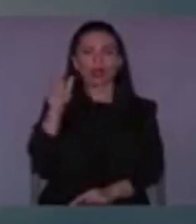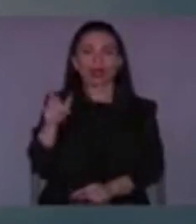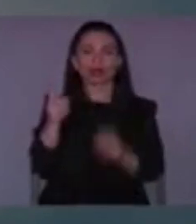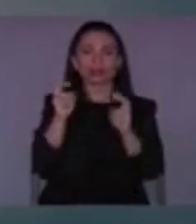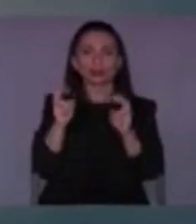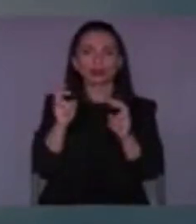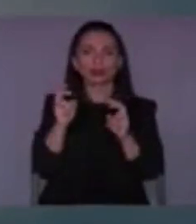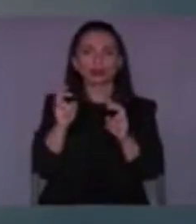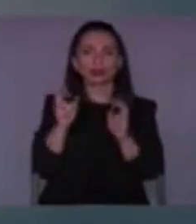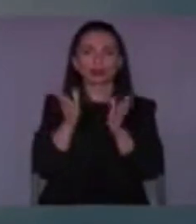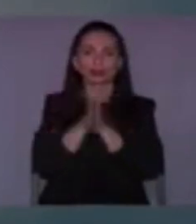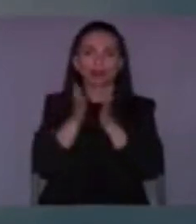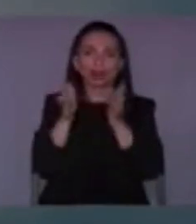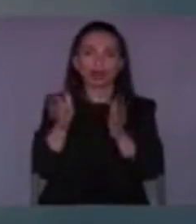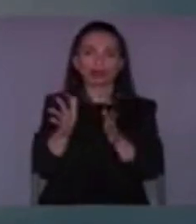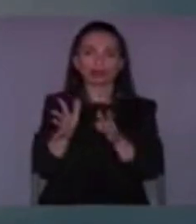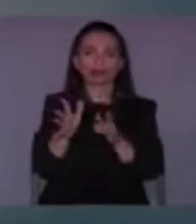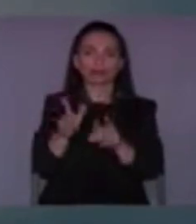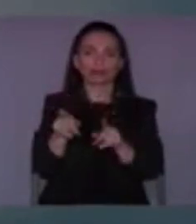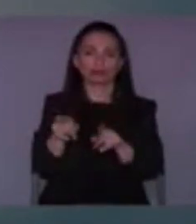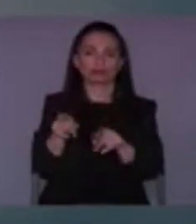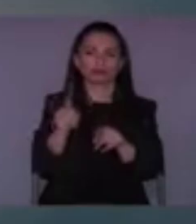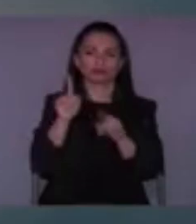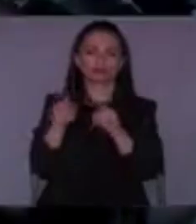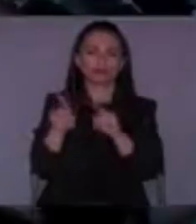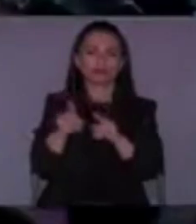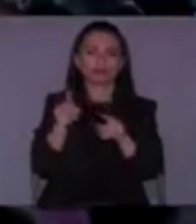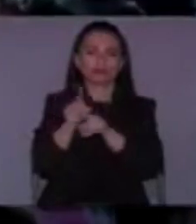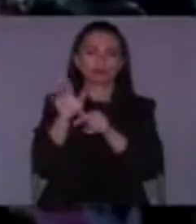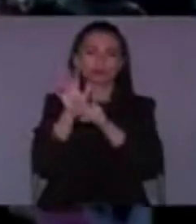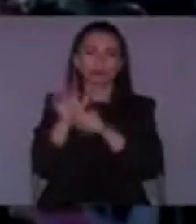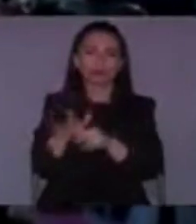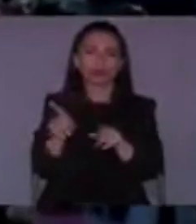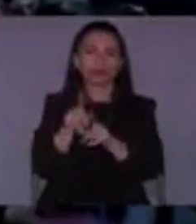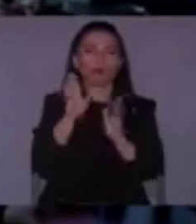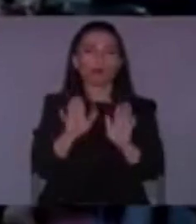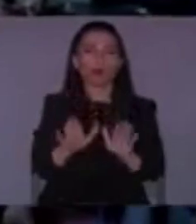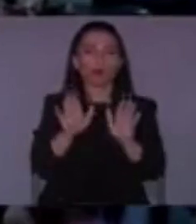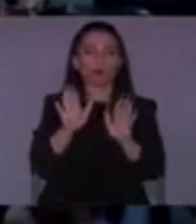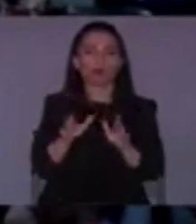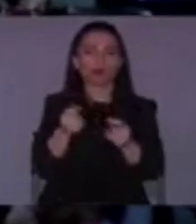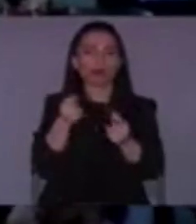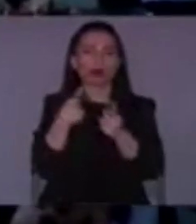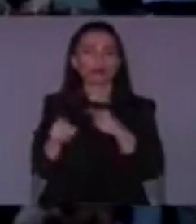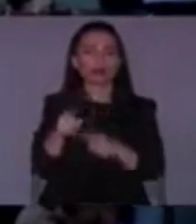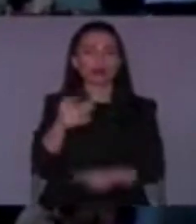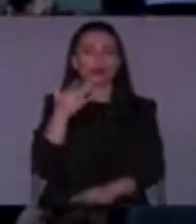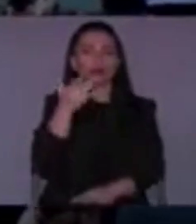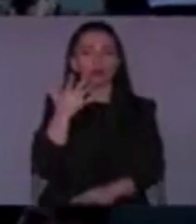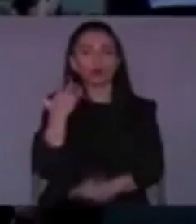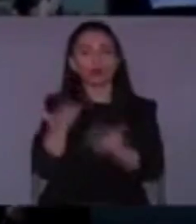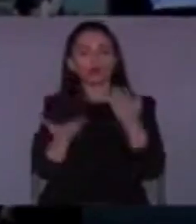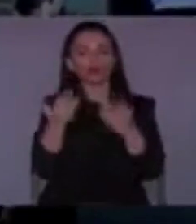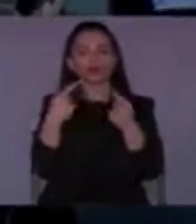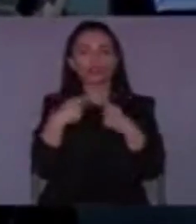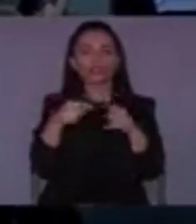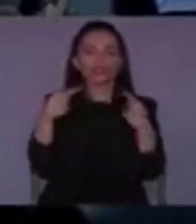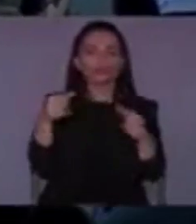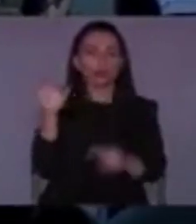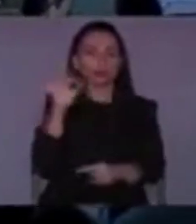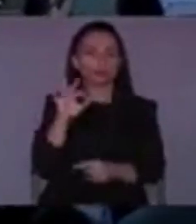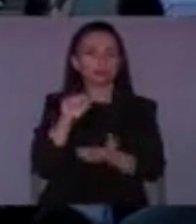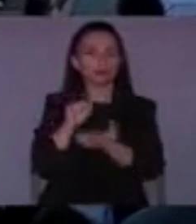ადამიანების დამსირებას, სილისამებას, მათ ბულინგს, მხოლოდ და მხოლოდ განსხვავებული პოლიტიკური თუ სხვა ნიშნის